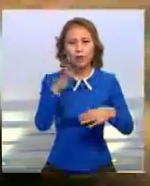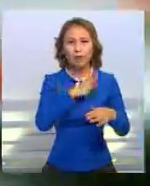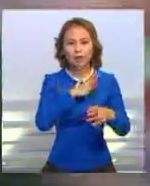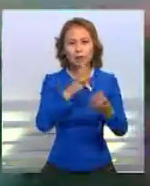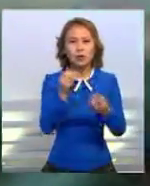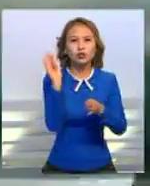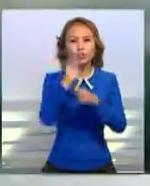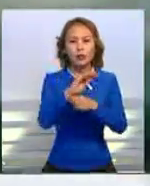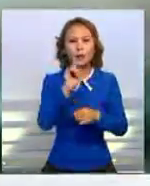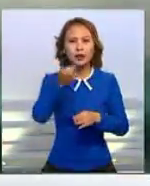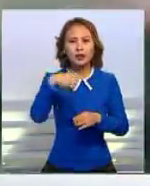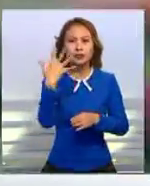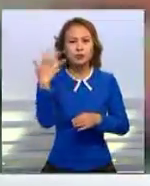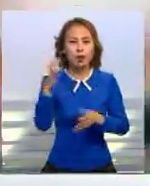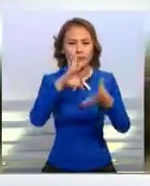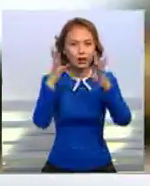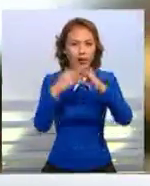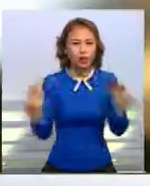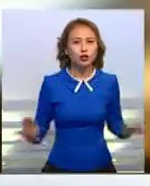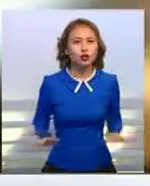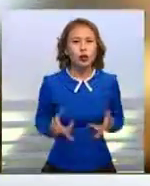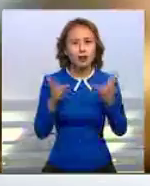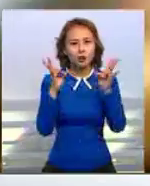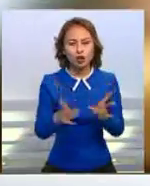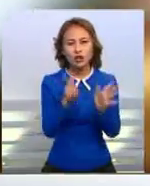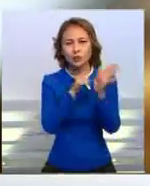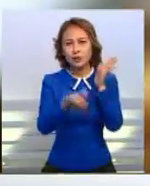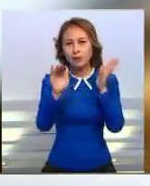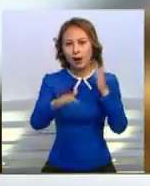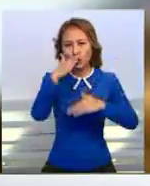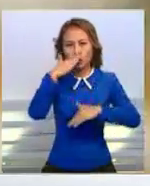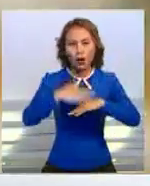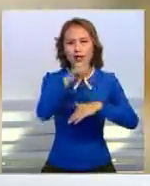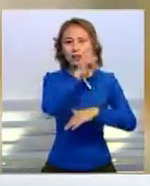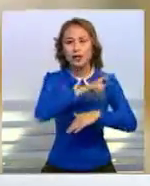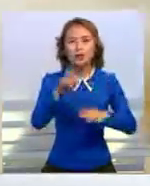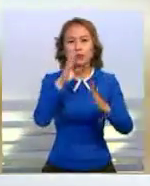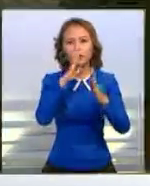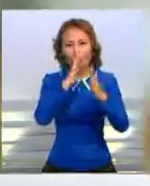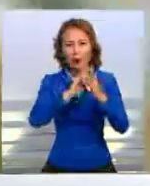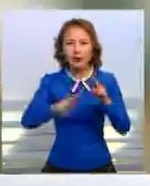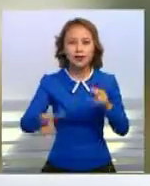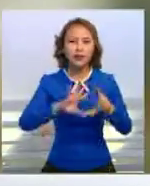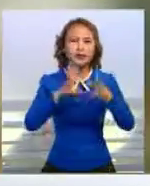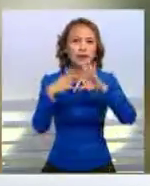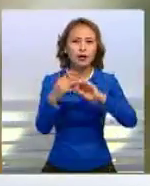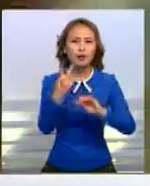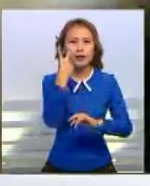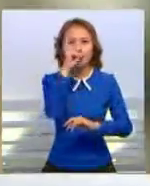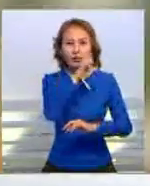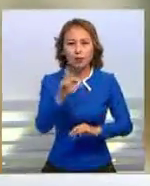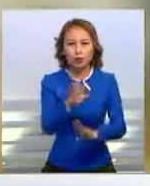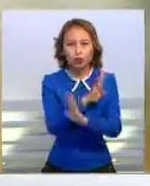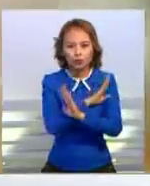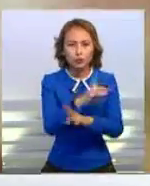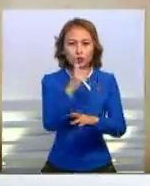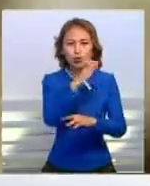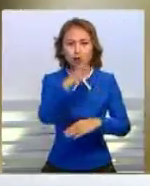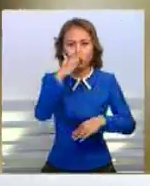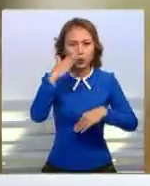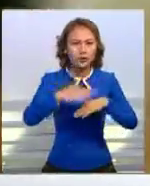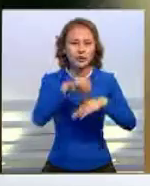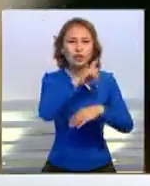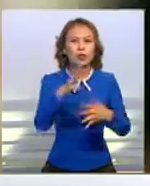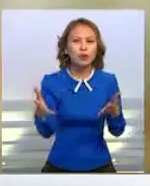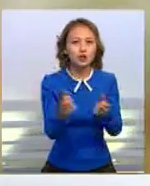жетті. Тағы 1,500-нан астам тұрғын жараланған. 70 мыңға жуық адам баспанасыз қалды. Ал Иракта 2 адам көз жұмып,